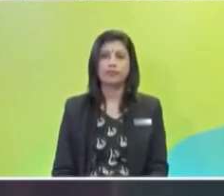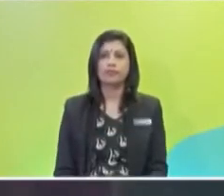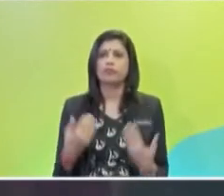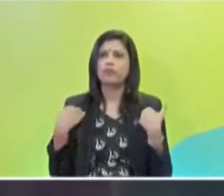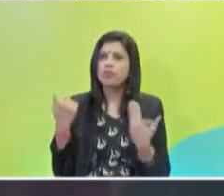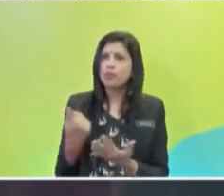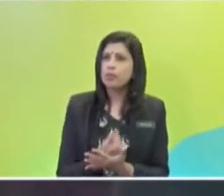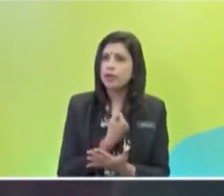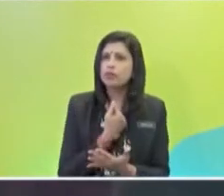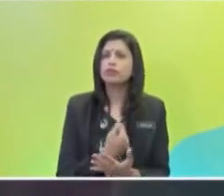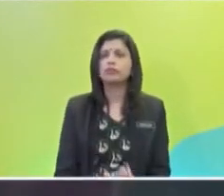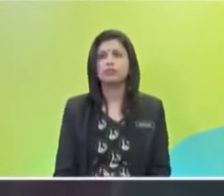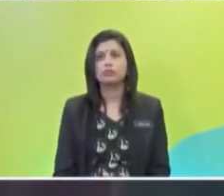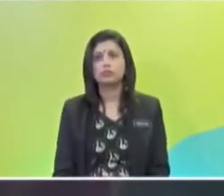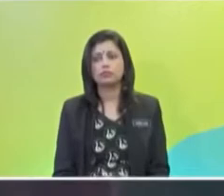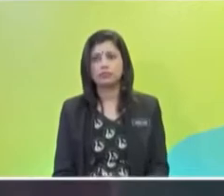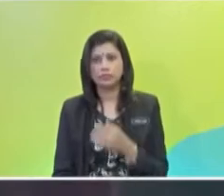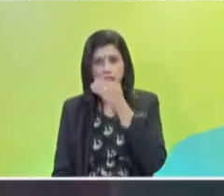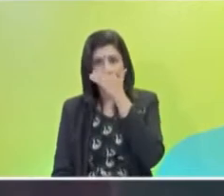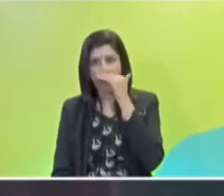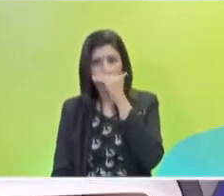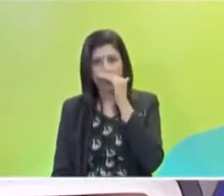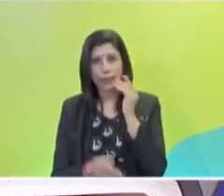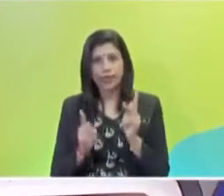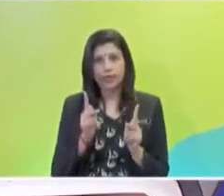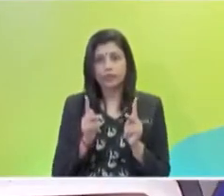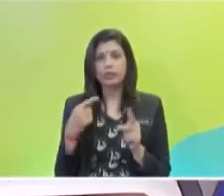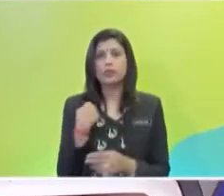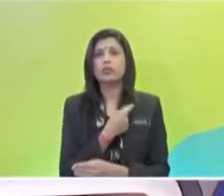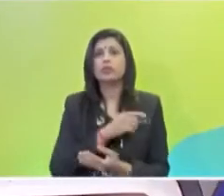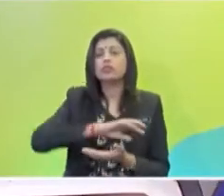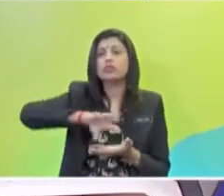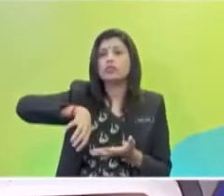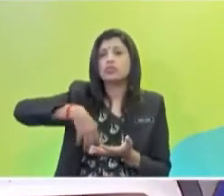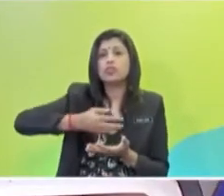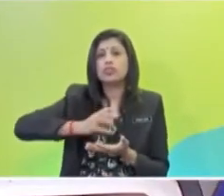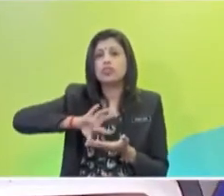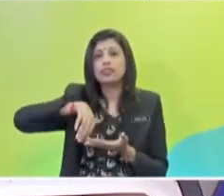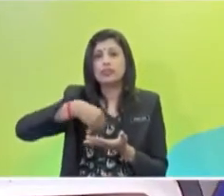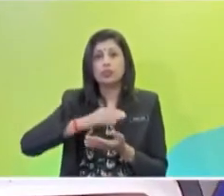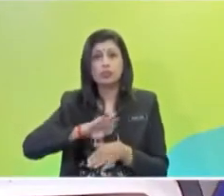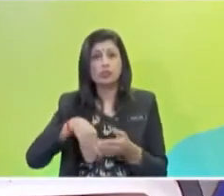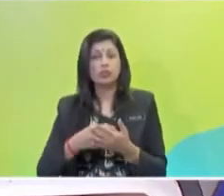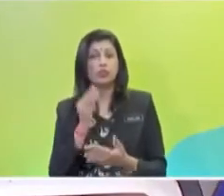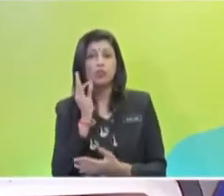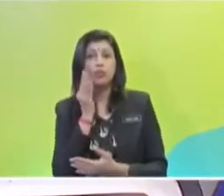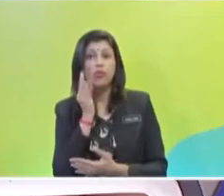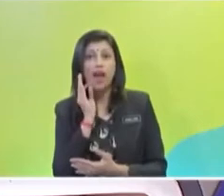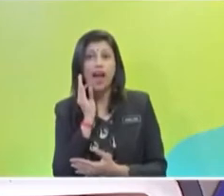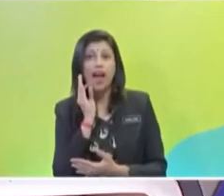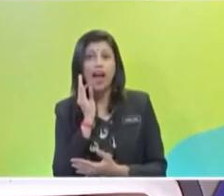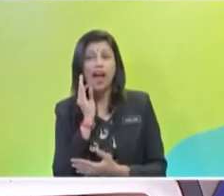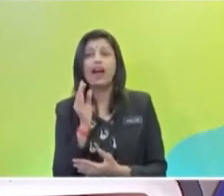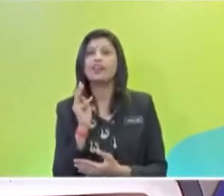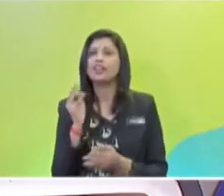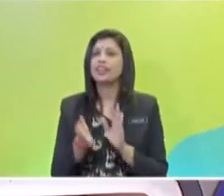mangga. Dan kalau kita campurkan semua jenis buah-buahan ni, dia boleh jadi satu menu yang